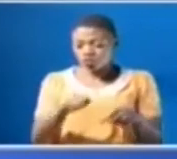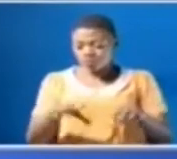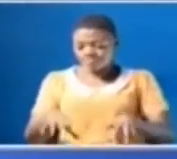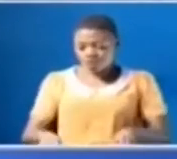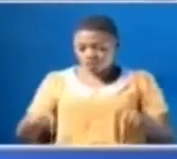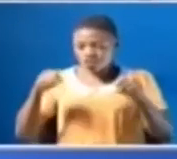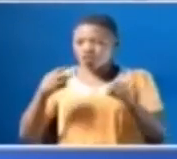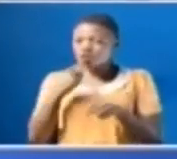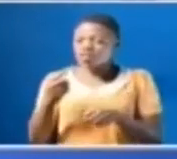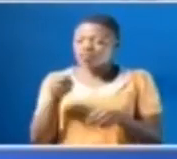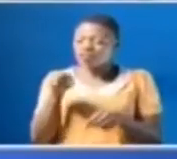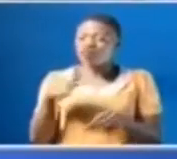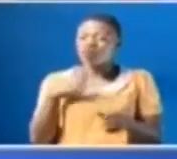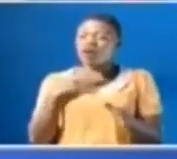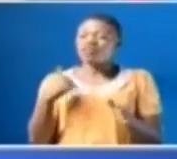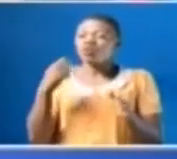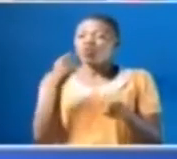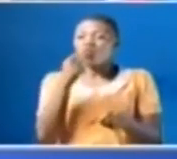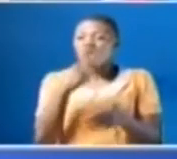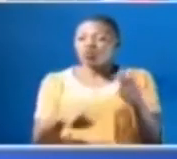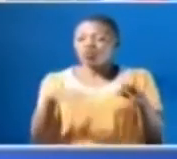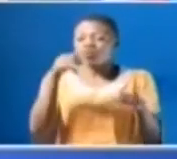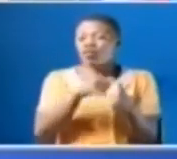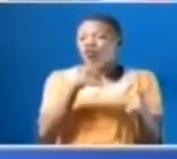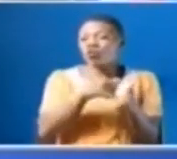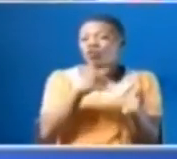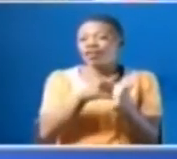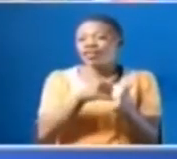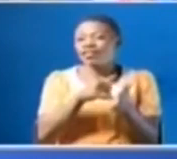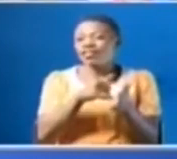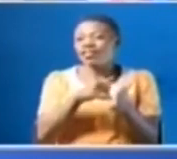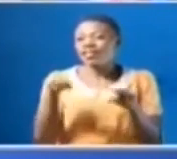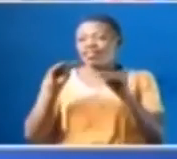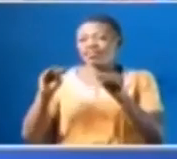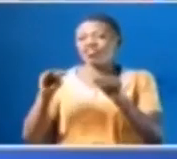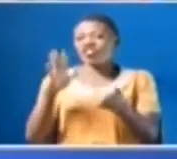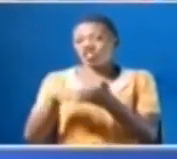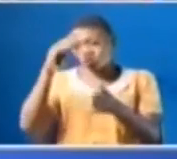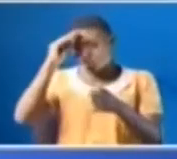yapi yanatakana yafunzwe katika lile somo ambalo wanataka wanafunzi wasome. Pili,